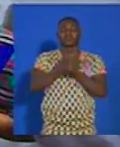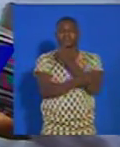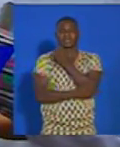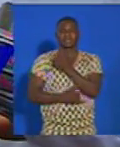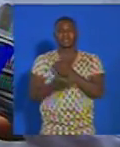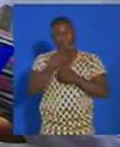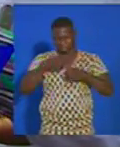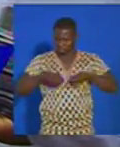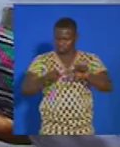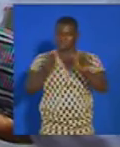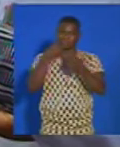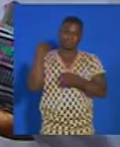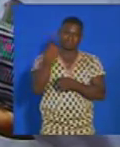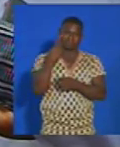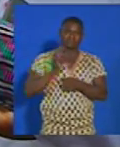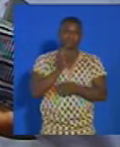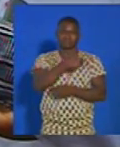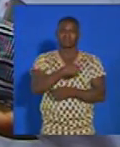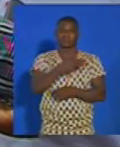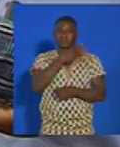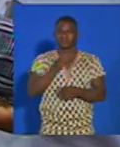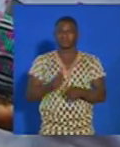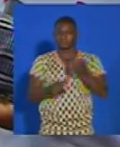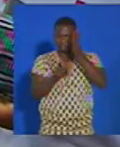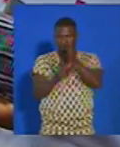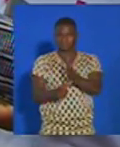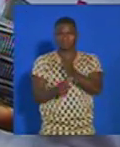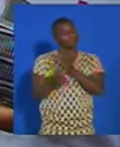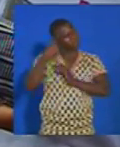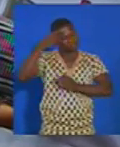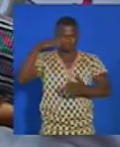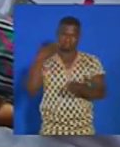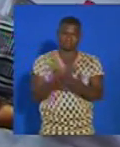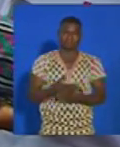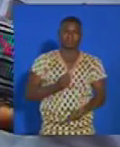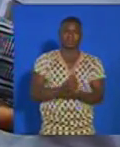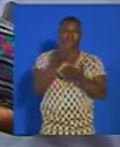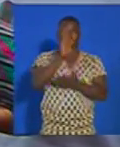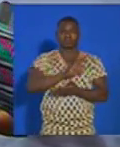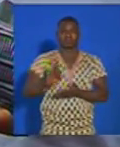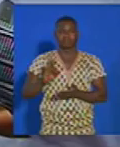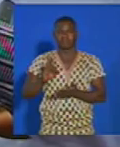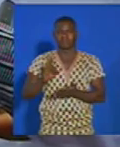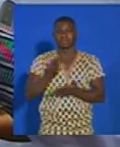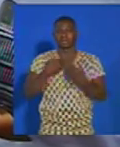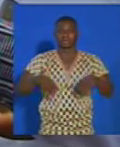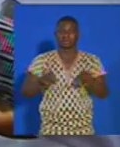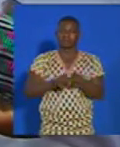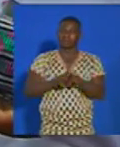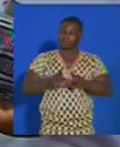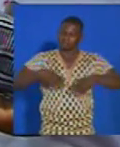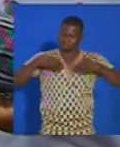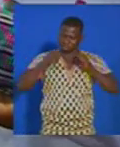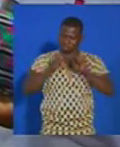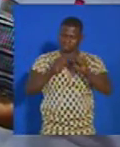puis poursuivre toujours notre assistance pour bien aider le Burkina Faso et puis plus fort,